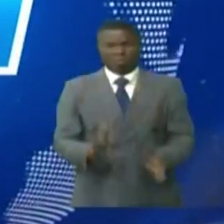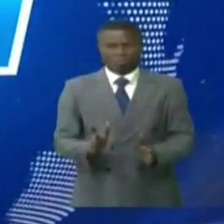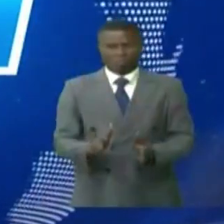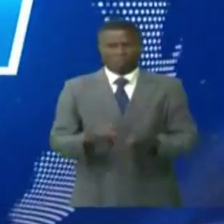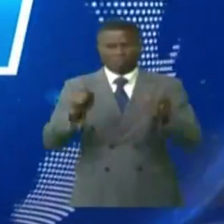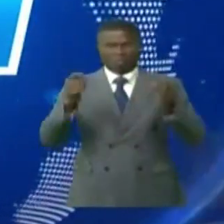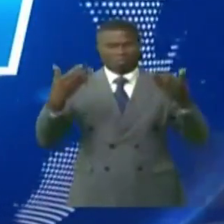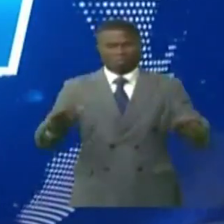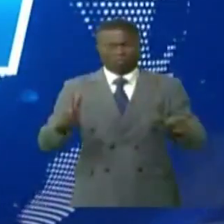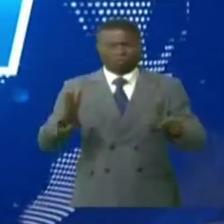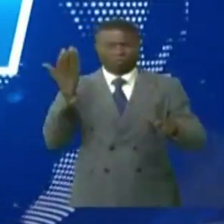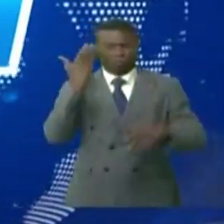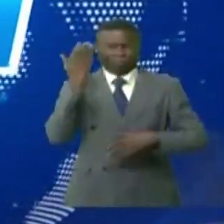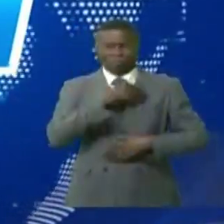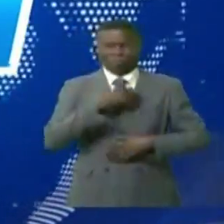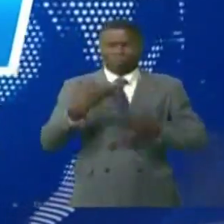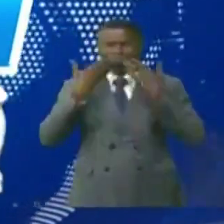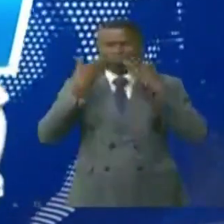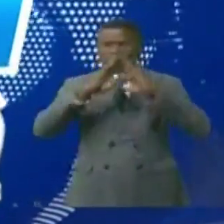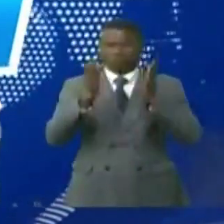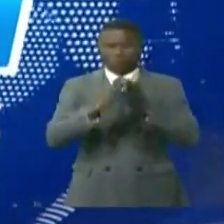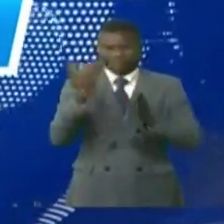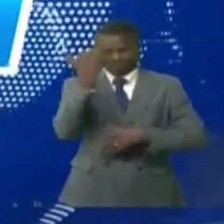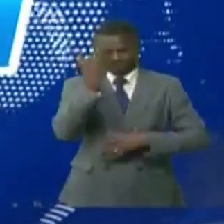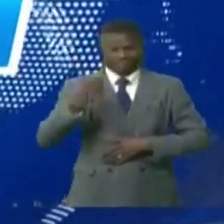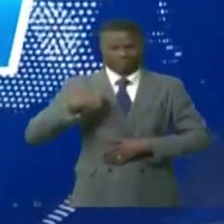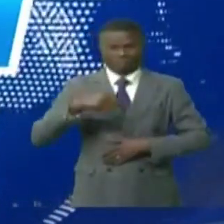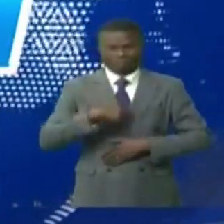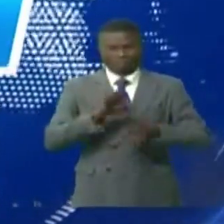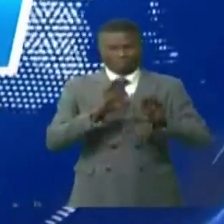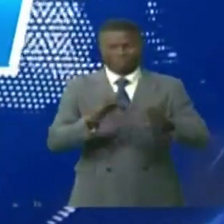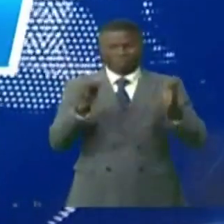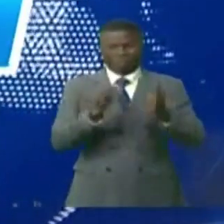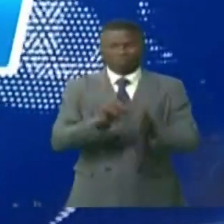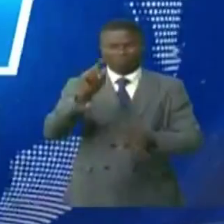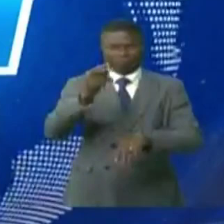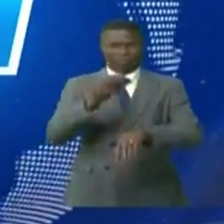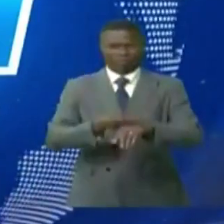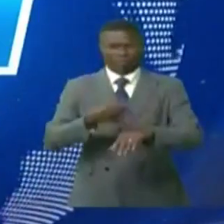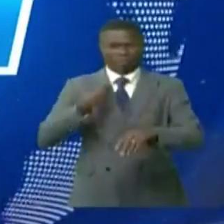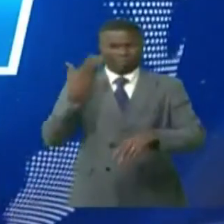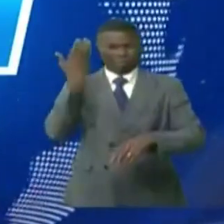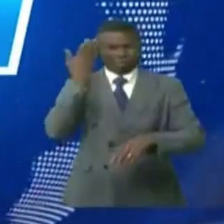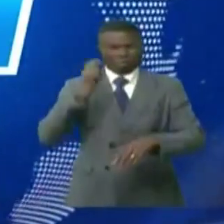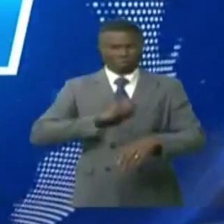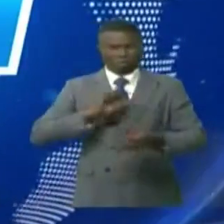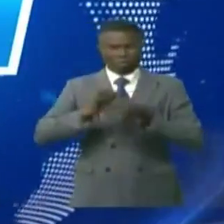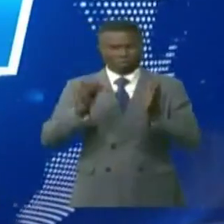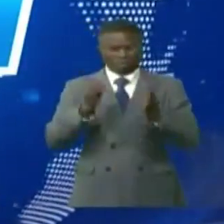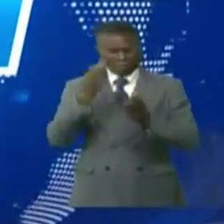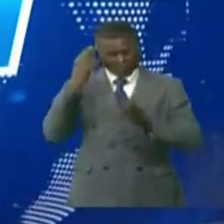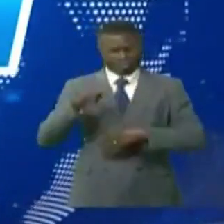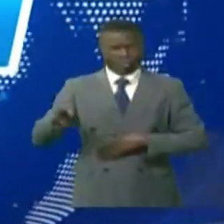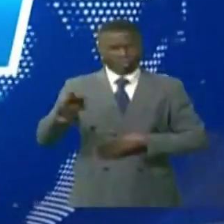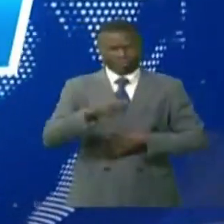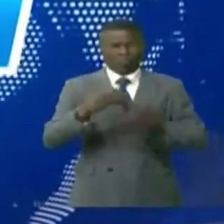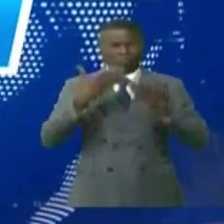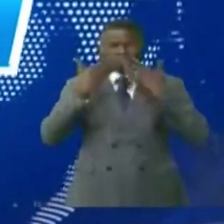Fin de ce journal, madame, monsieur, merci de votre attention et merci à toute l'équipe technique pour la production de ce journal. Autre